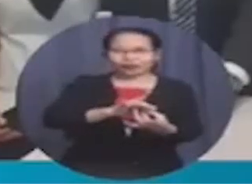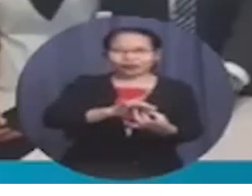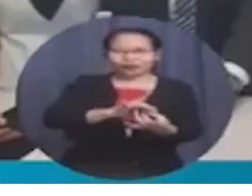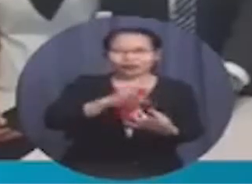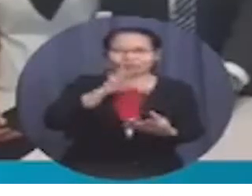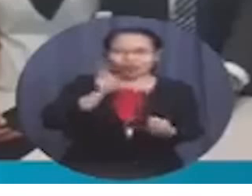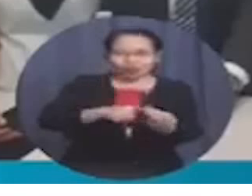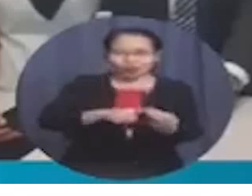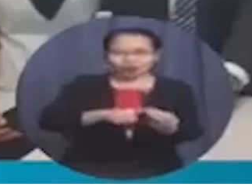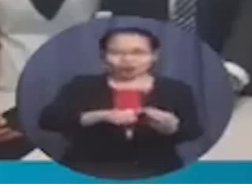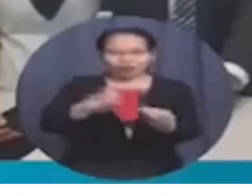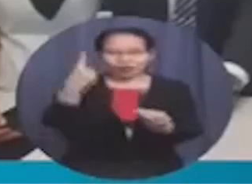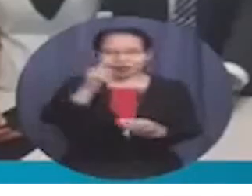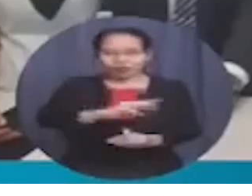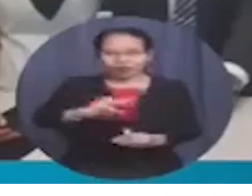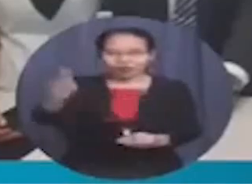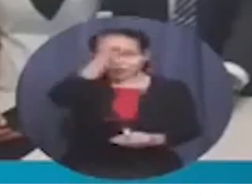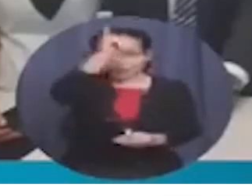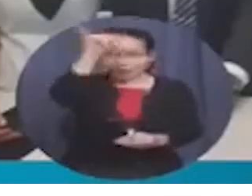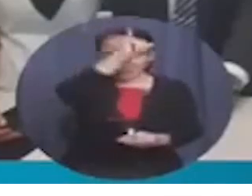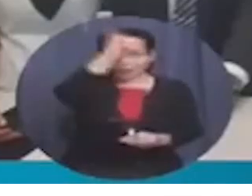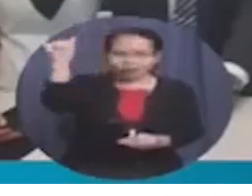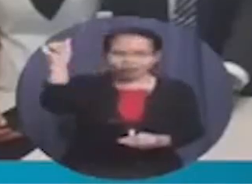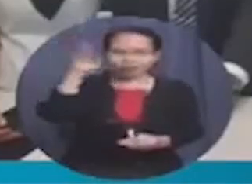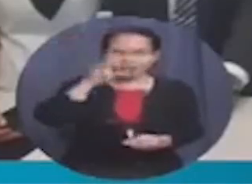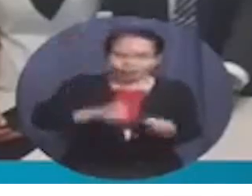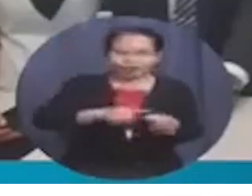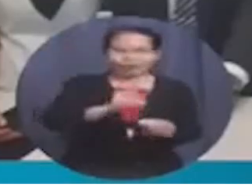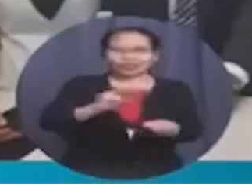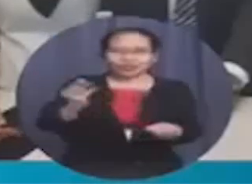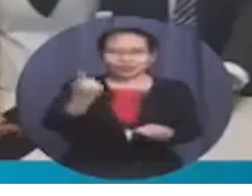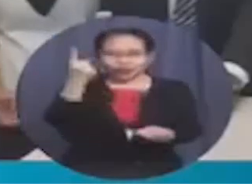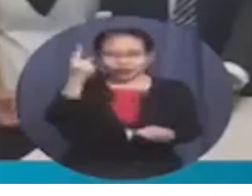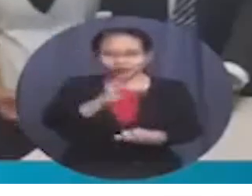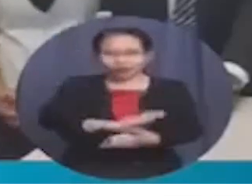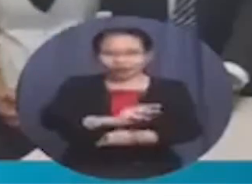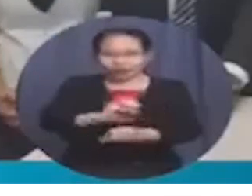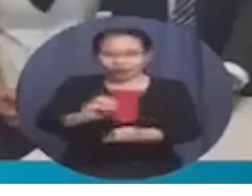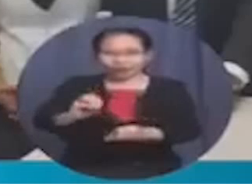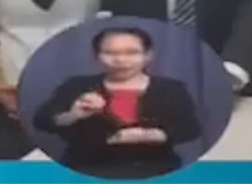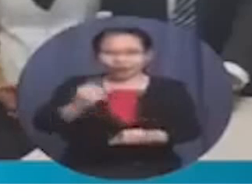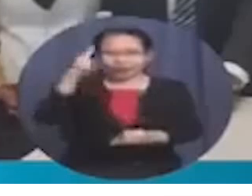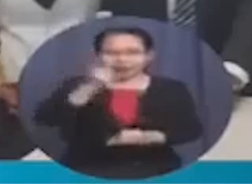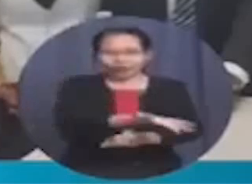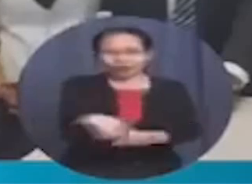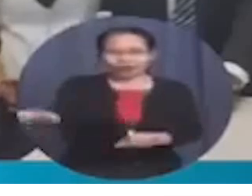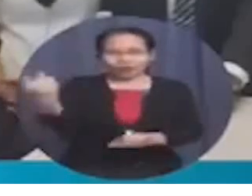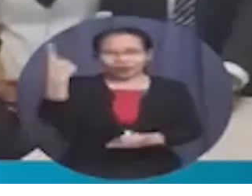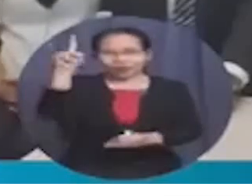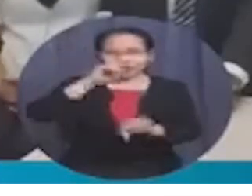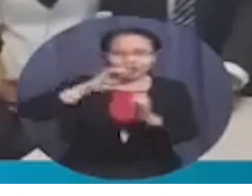ng mura. Para sa kanila, gago. Yun daw gago, mura daw yun. No? Para sa inyo.